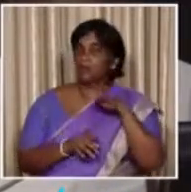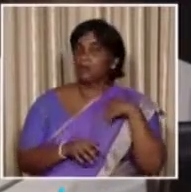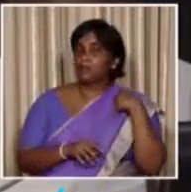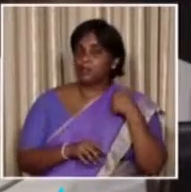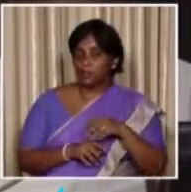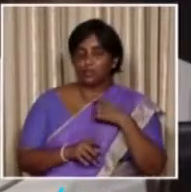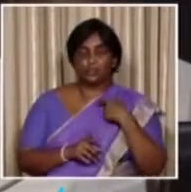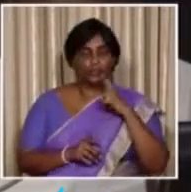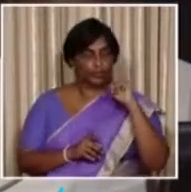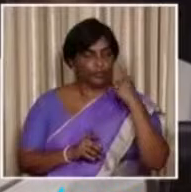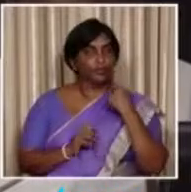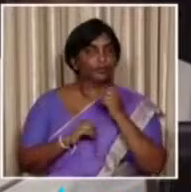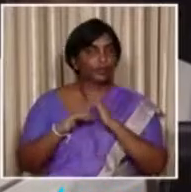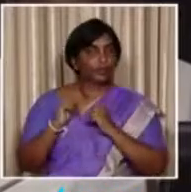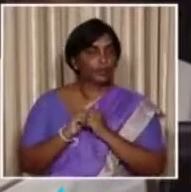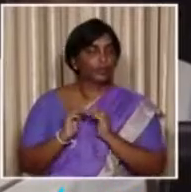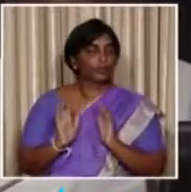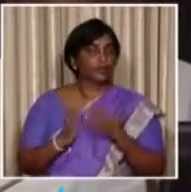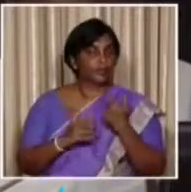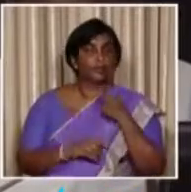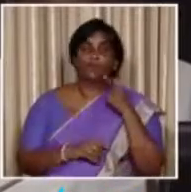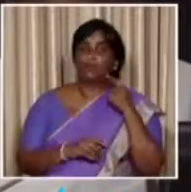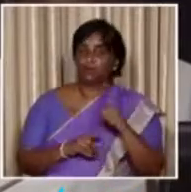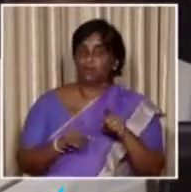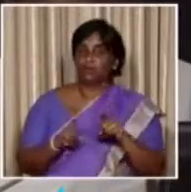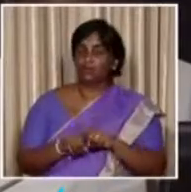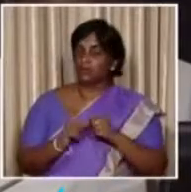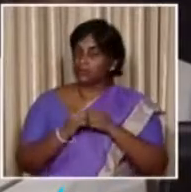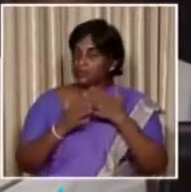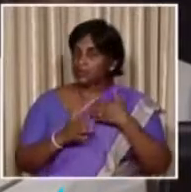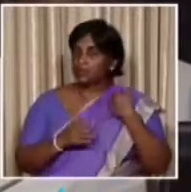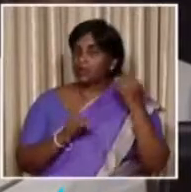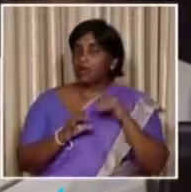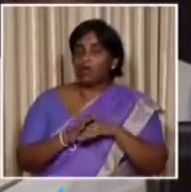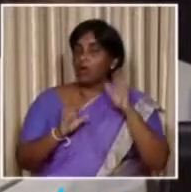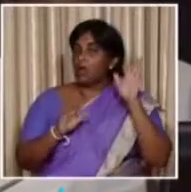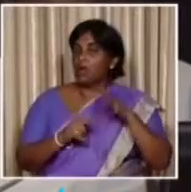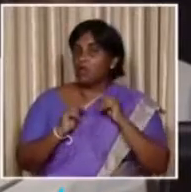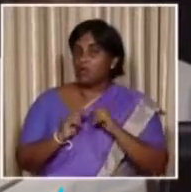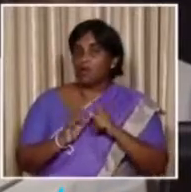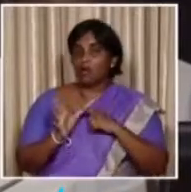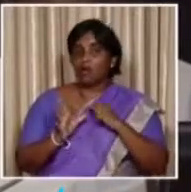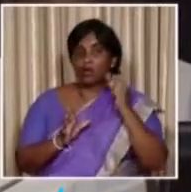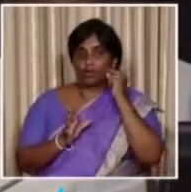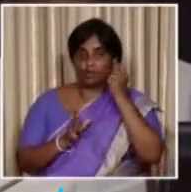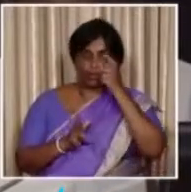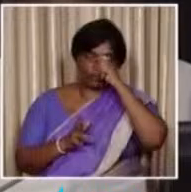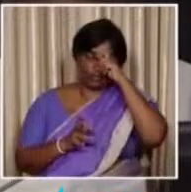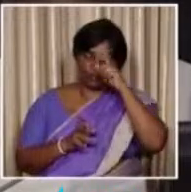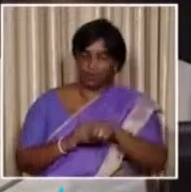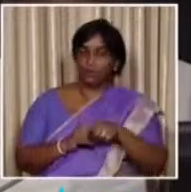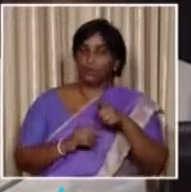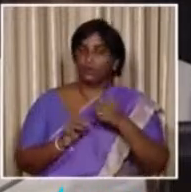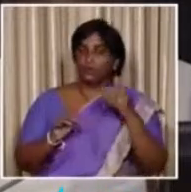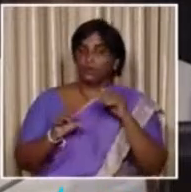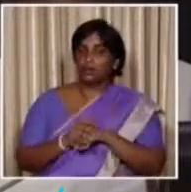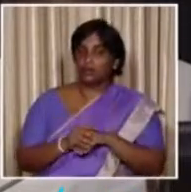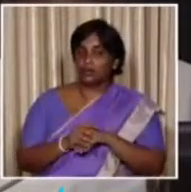ප්‍රධානත්වයෙන් මම පළවෙනි වැඩපිළිවෙල ආරම්භ කරා. ඒ කළා ආවට පස්සේ ආවේ කවුද? අපේ අනුර කුමාර දිසානායක මැතිතුමා. ආවේ